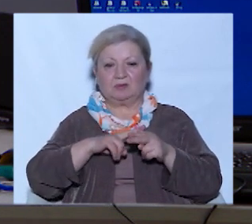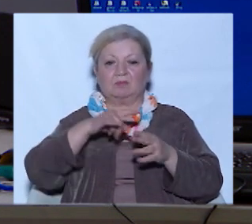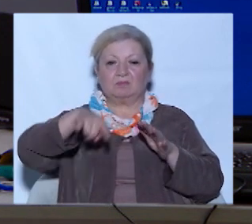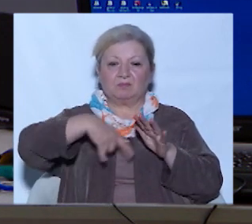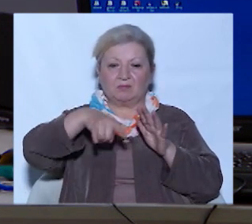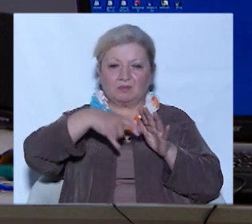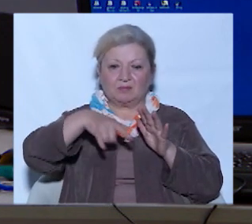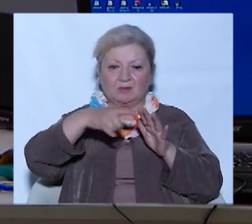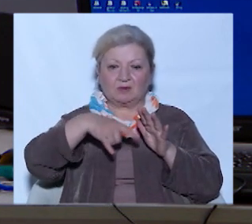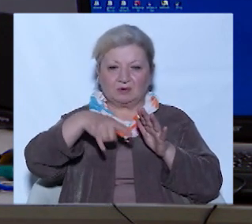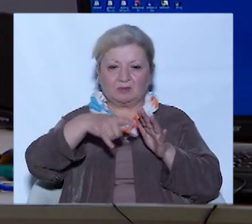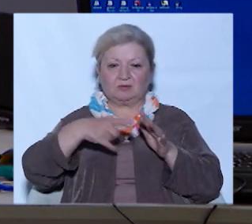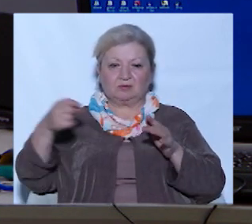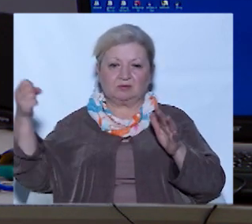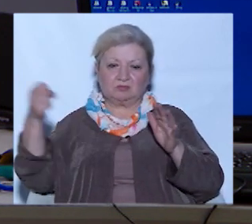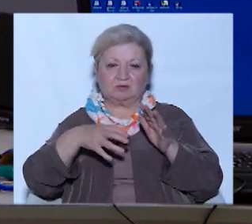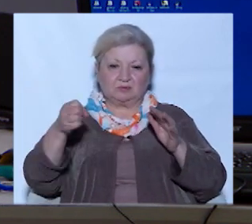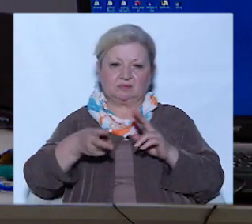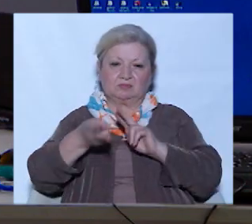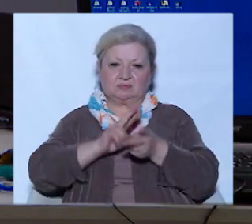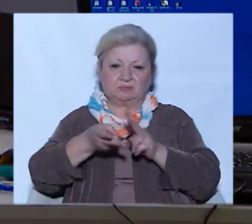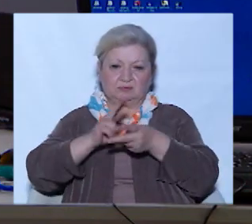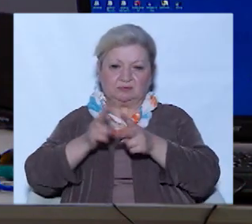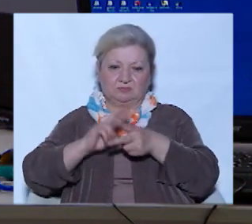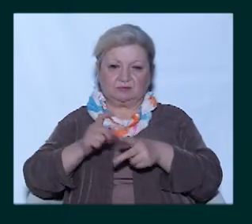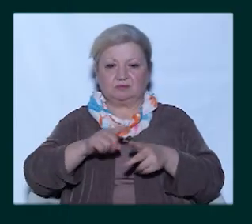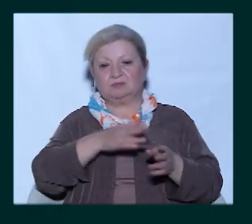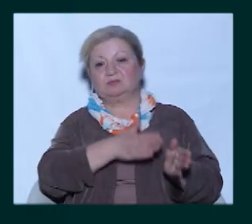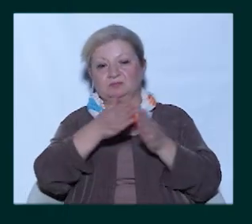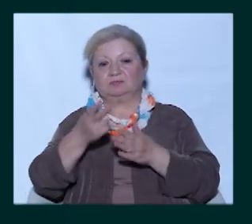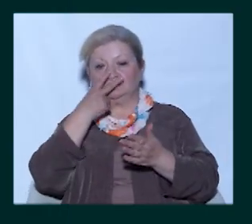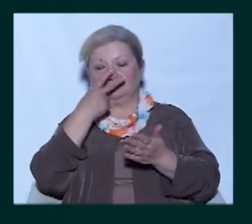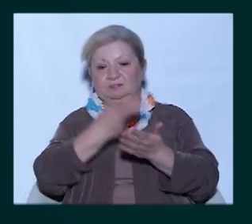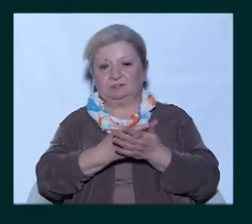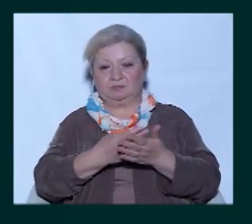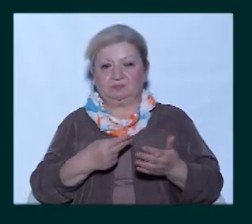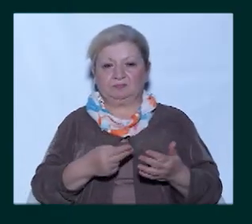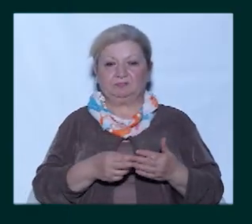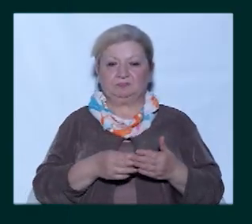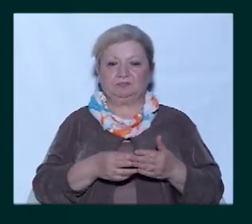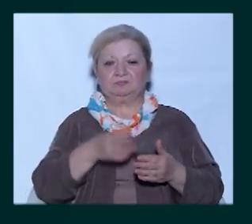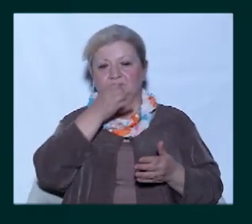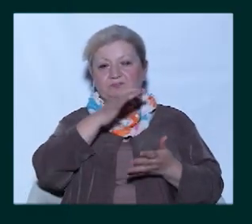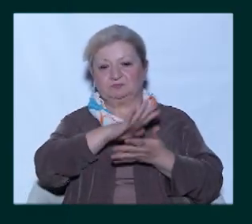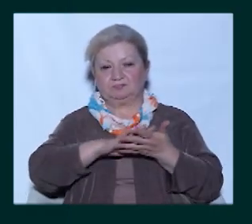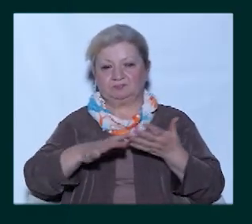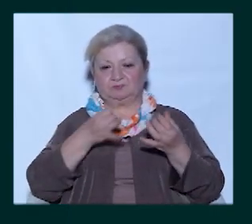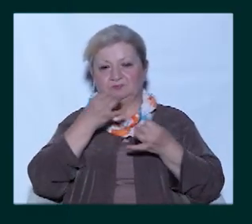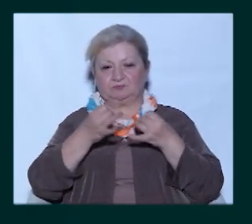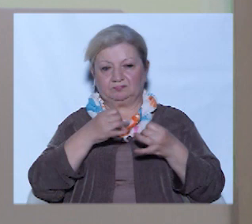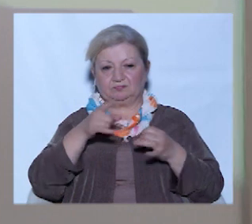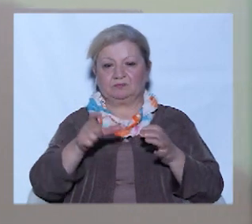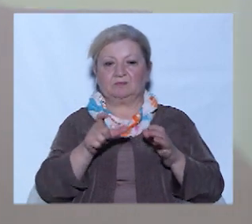მაგნიტური ნაკადის ცვლილება, რომელიც მოყვება მას ამ დენის ცვლილებას. მოდით გადავიდეთ ექსპერიმენტზე და შემდგომ